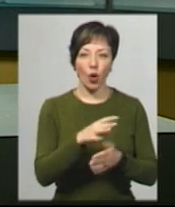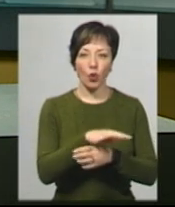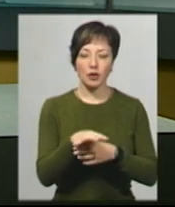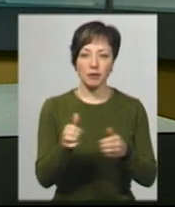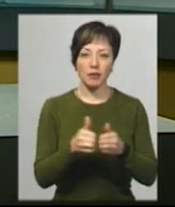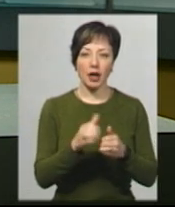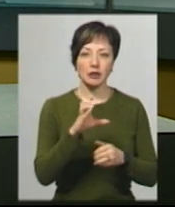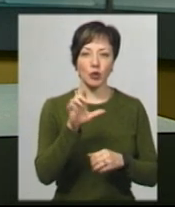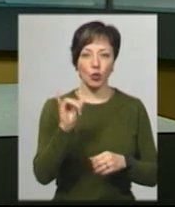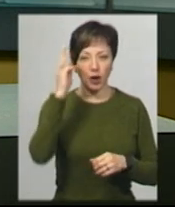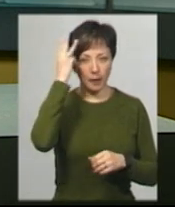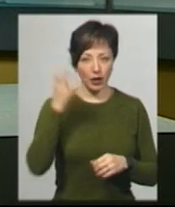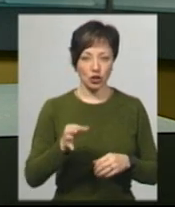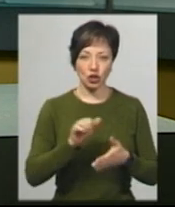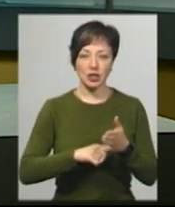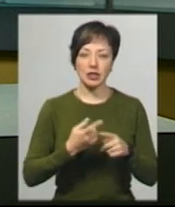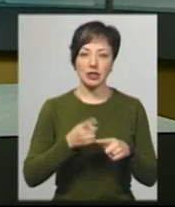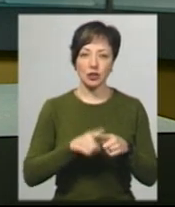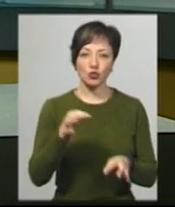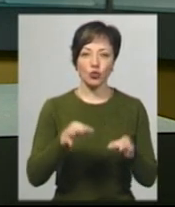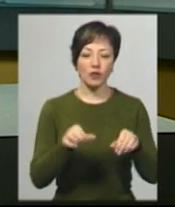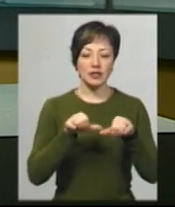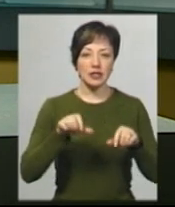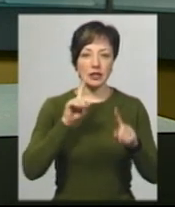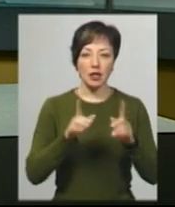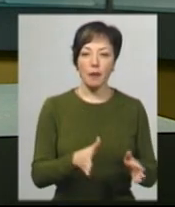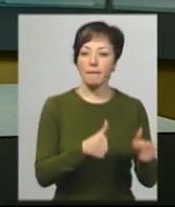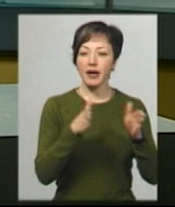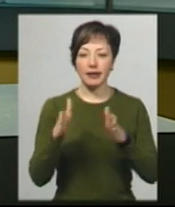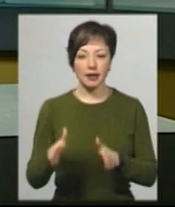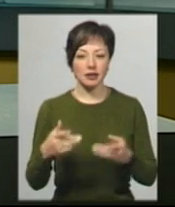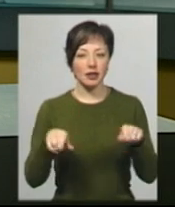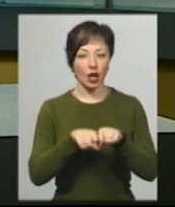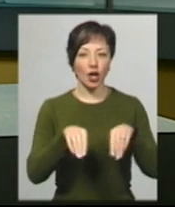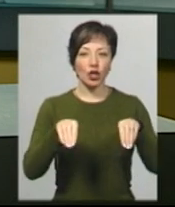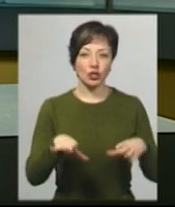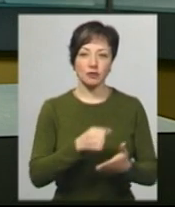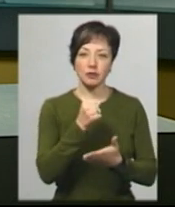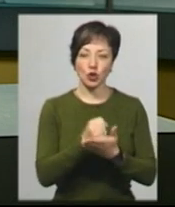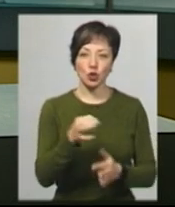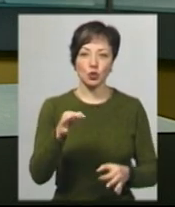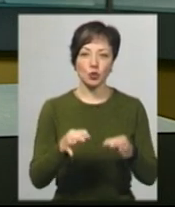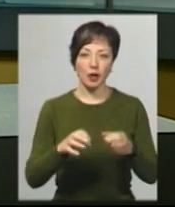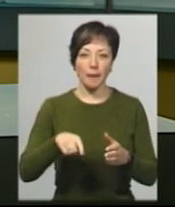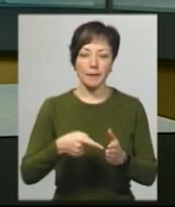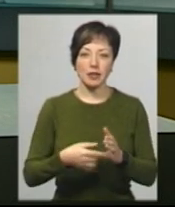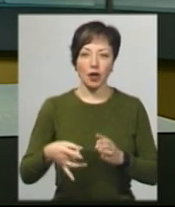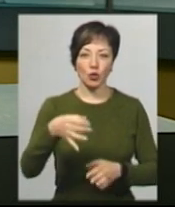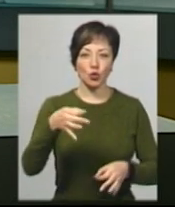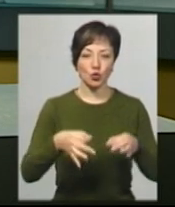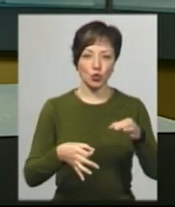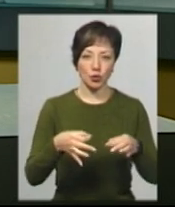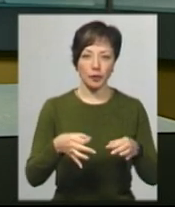управління СБУ Хмельниччини. Через це судове засідання перенесли. Таке рішення сьогодні ухвалив суддя Хмельницького міськрайонного суду Олег